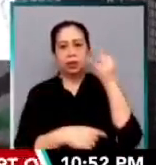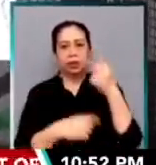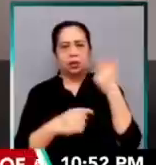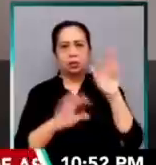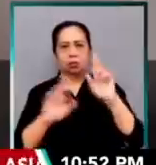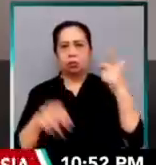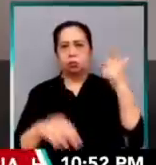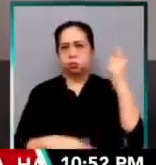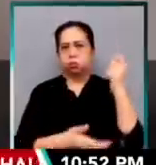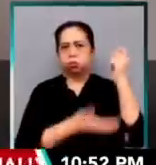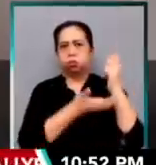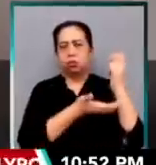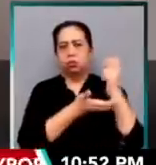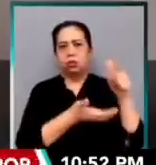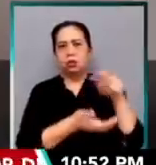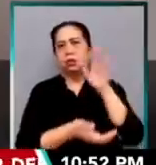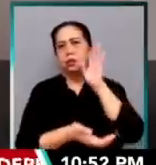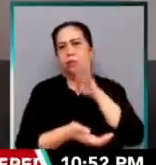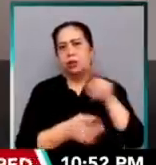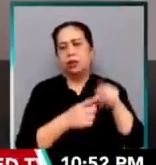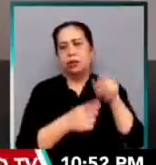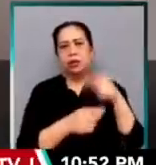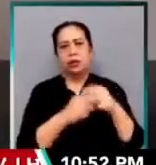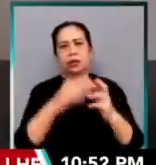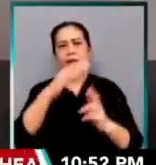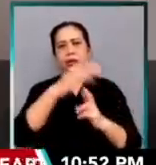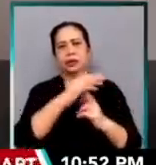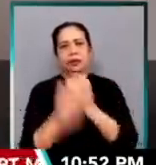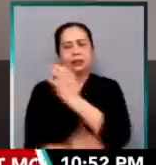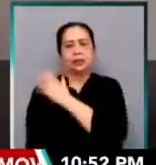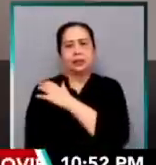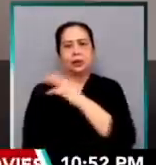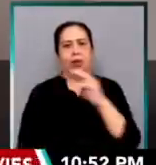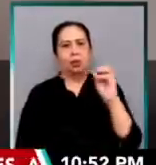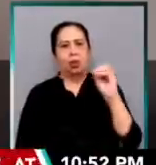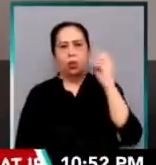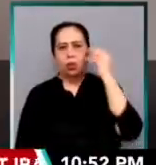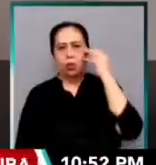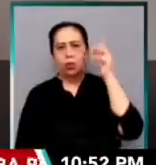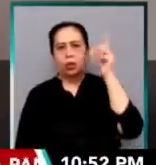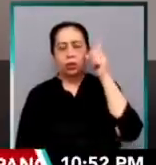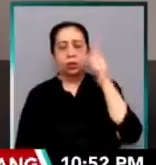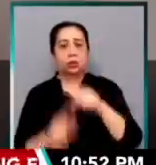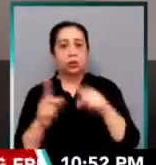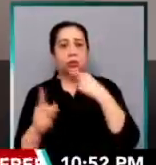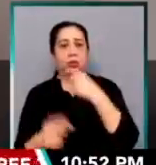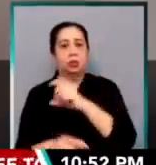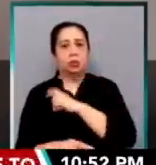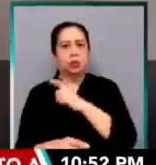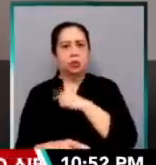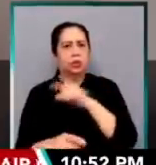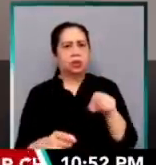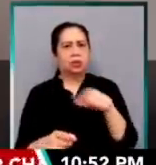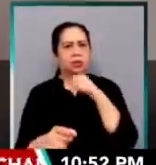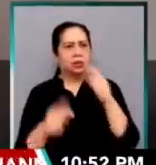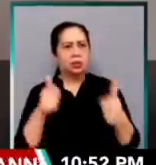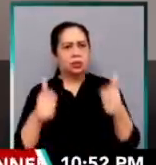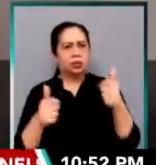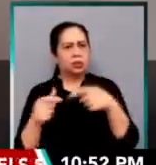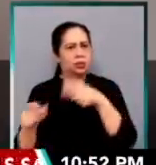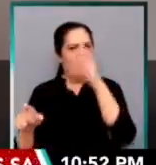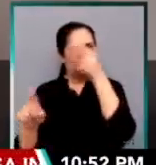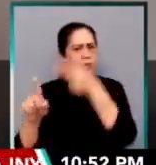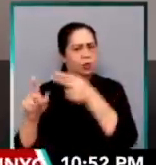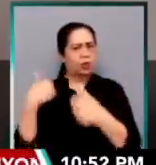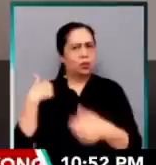ng kapatid ni Lazo na si Retired General Moro Lazo. Pero ayon sa pulisya, hindi nila matukoy ang lalaking nakahawak sa